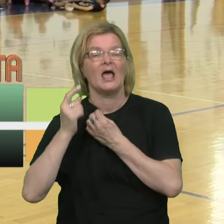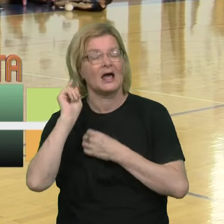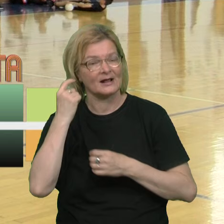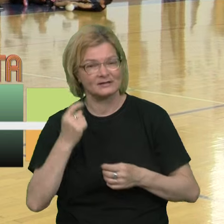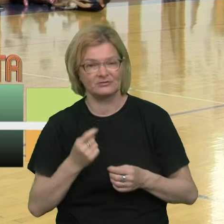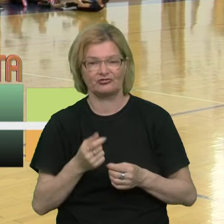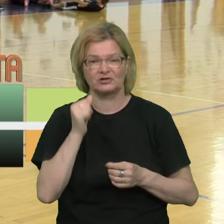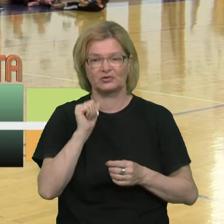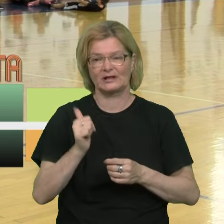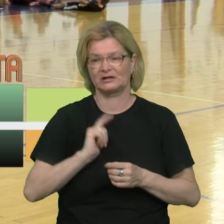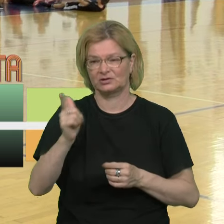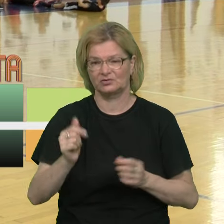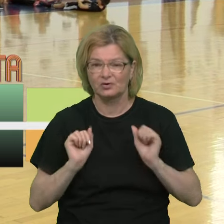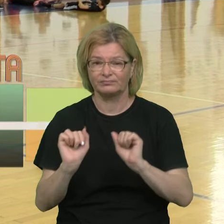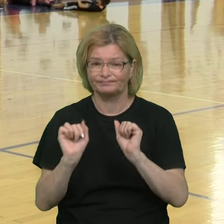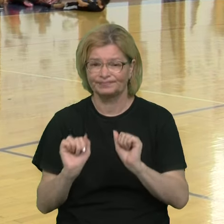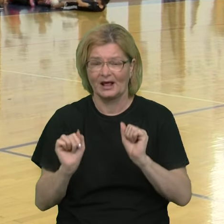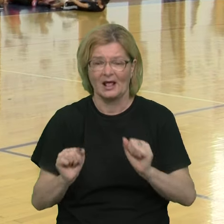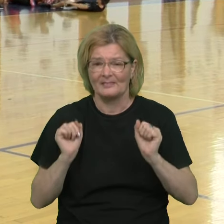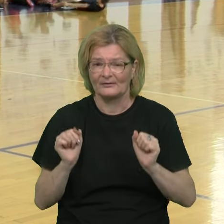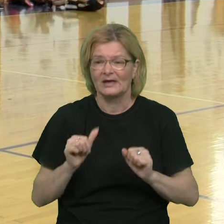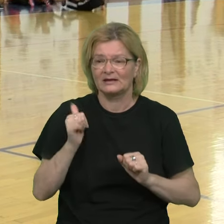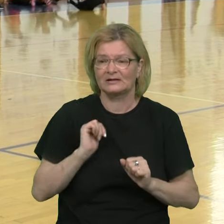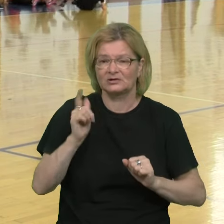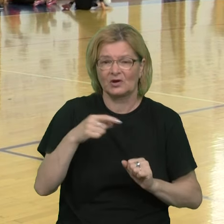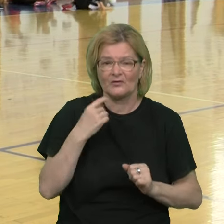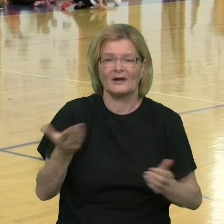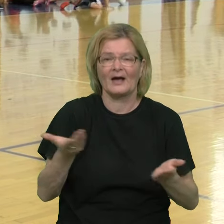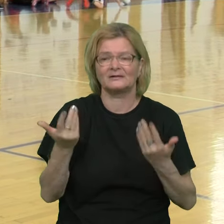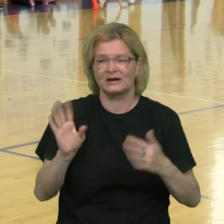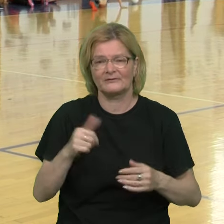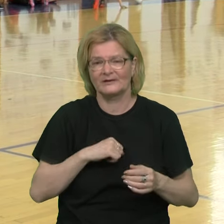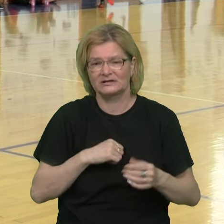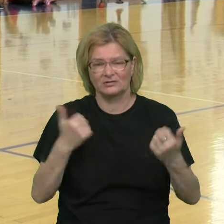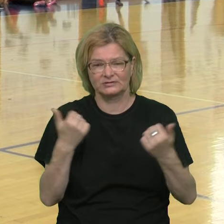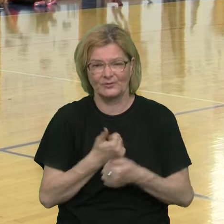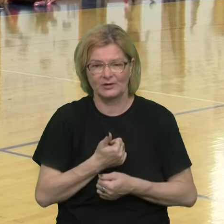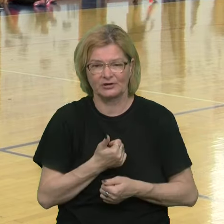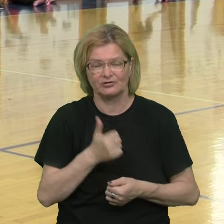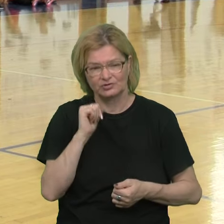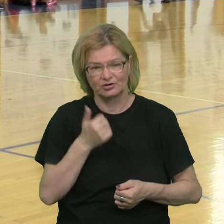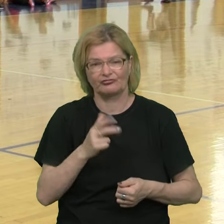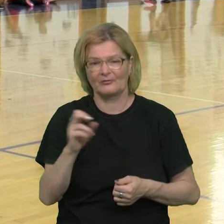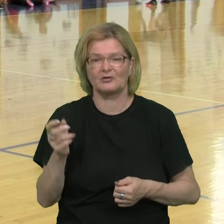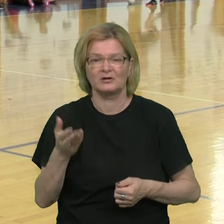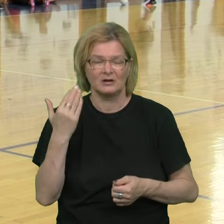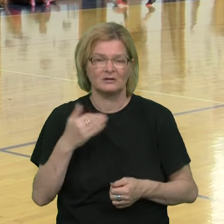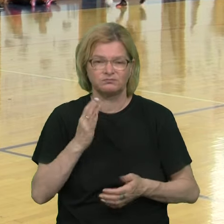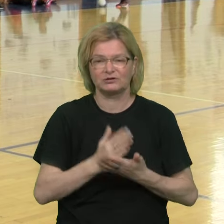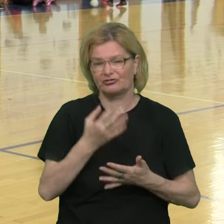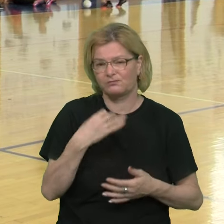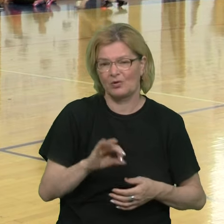glavom, znači razmišljanje, cure jedna drugu bodre. Jedna druga kaže, ajde, nemam veze ako si pogriješila, sutra